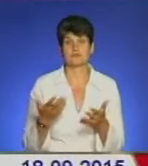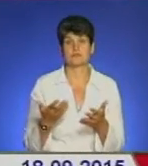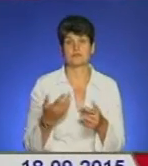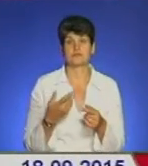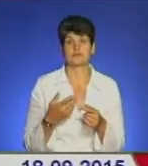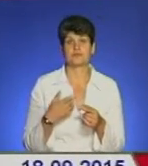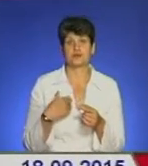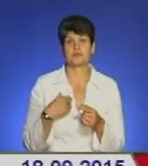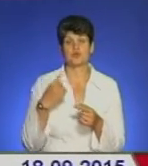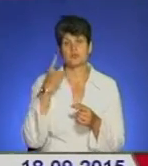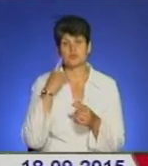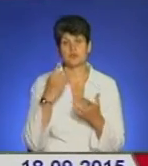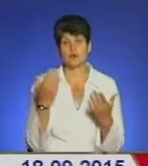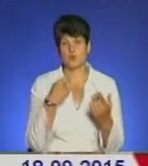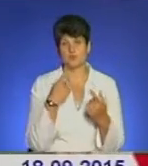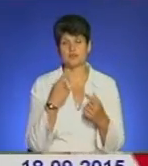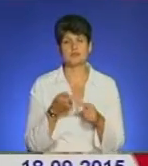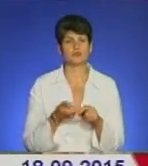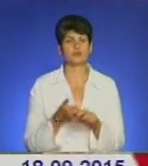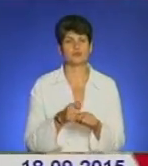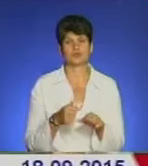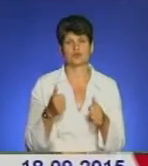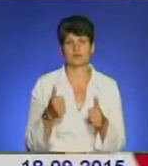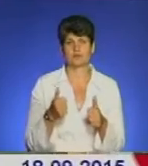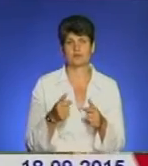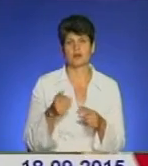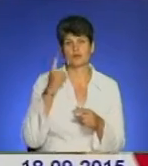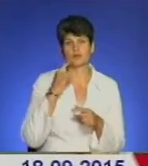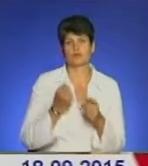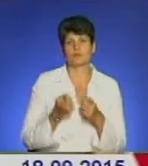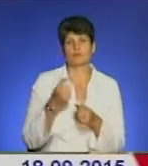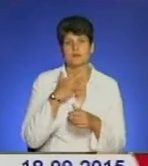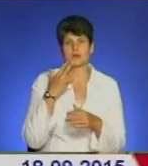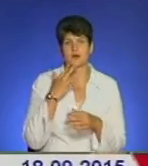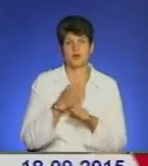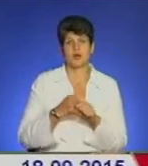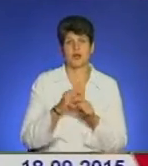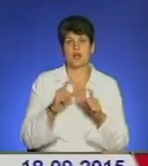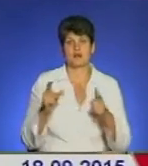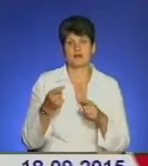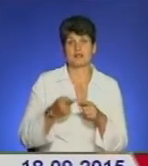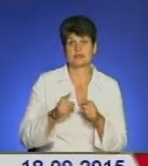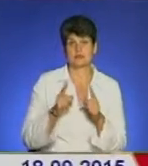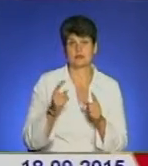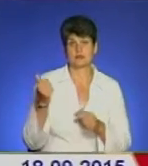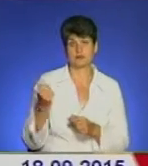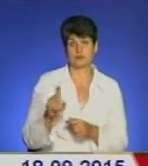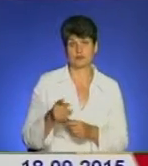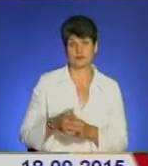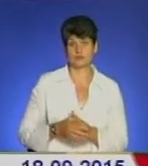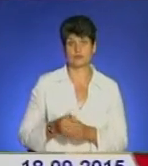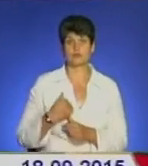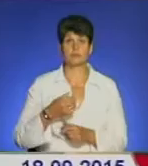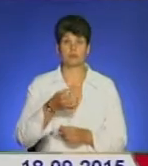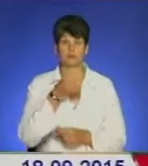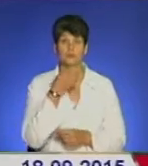Да, ми раз, якщо про це говорили, це дуже добре. І думаю, що тут скоро багато кафешок появиться. Але це тільки на тиждень. А що? Нам